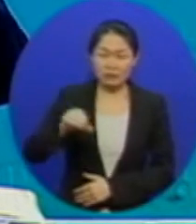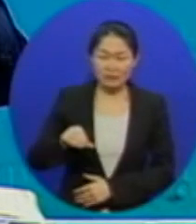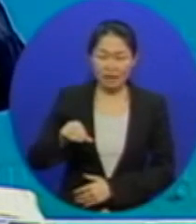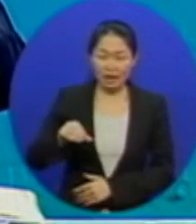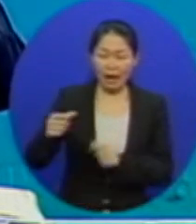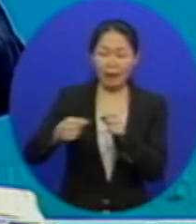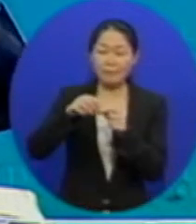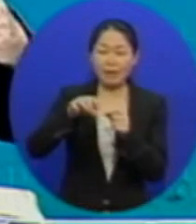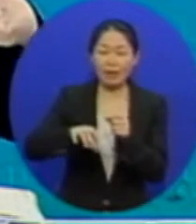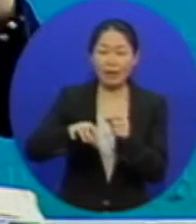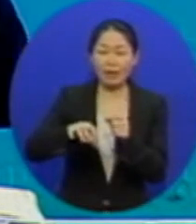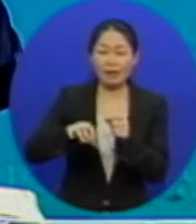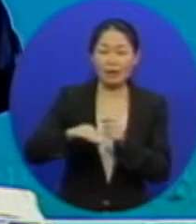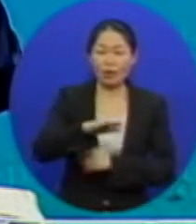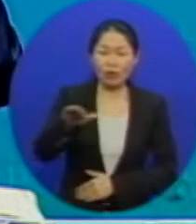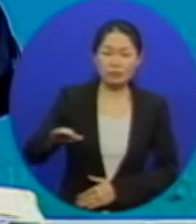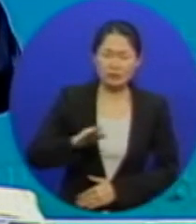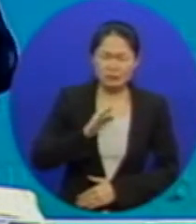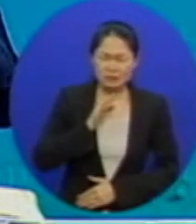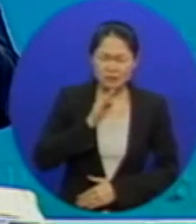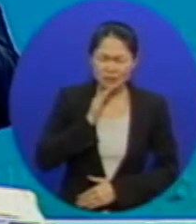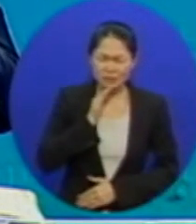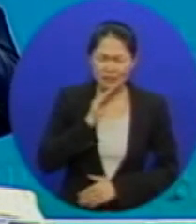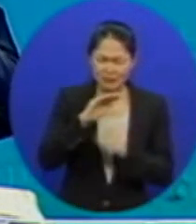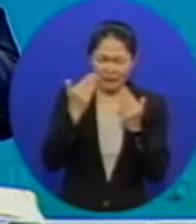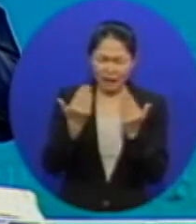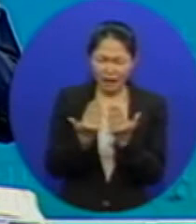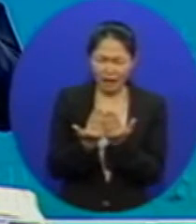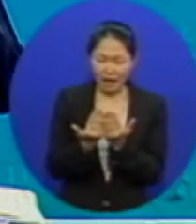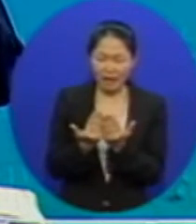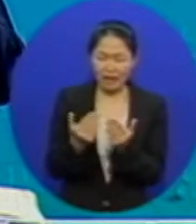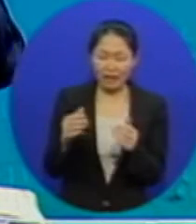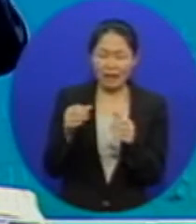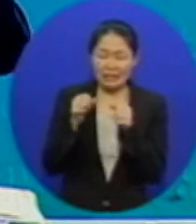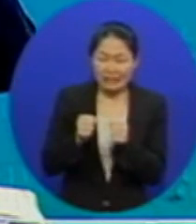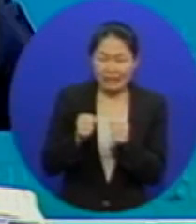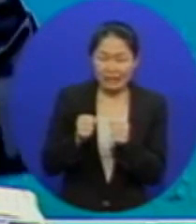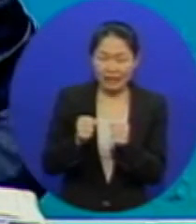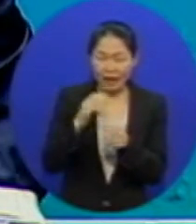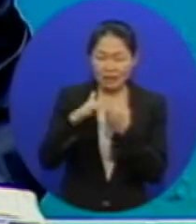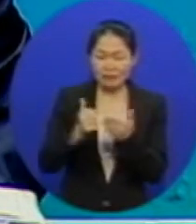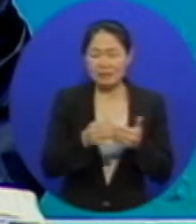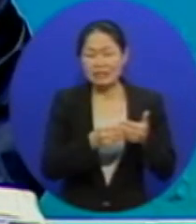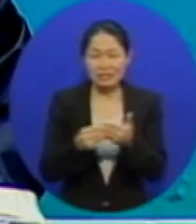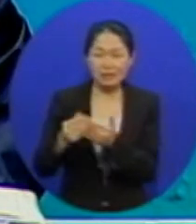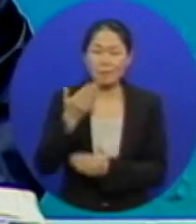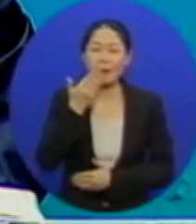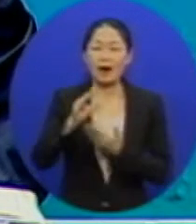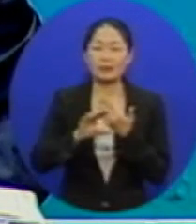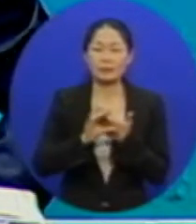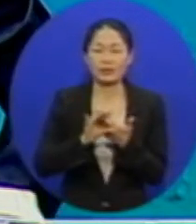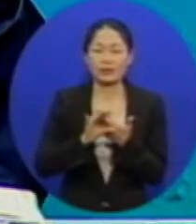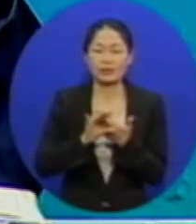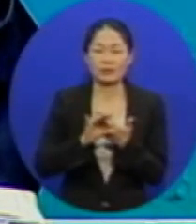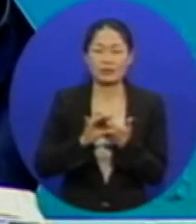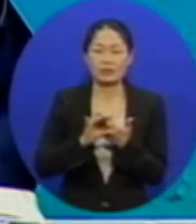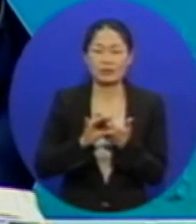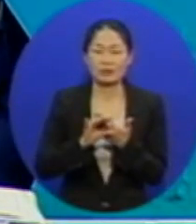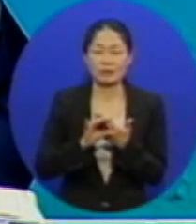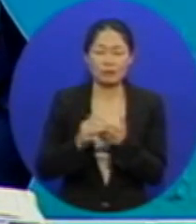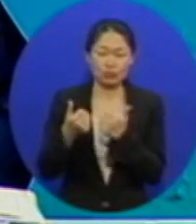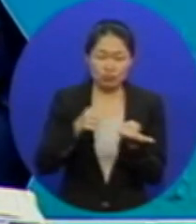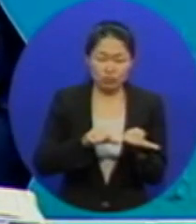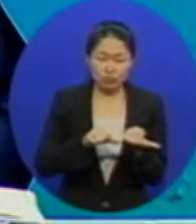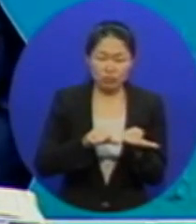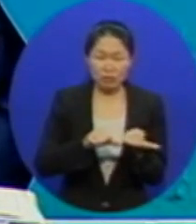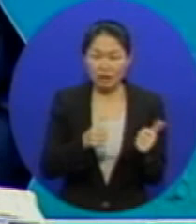십자가 앞에 여러분이 정말 가 있도록 하나님이 여러분을 이끄 실 수 있다면 그러면 죽고